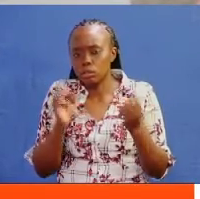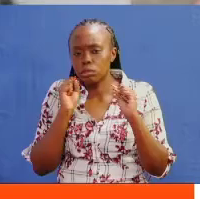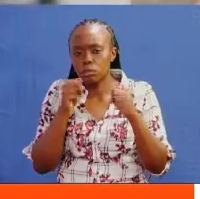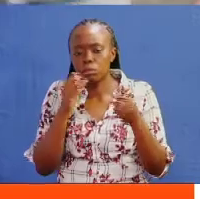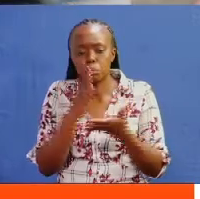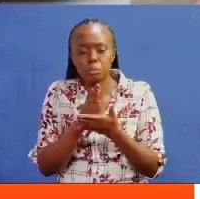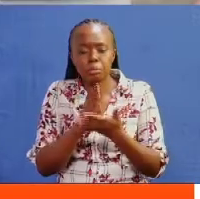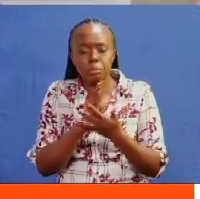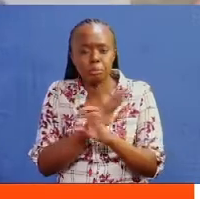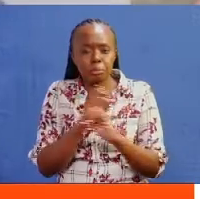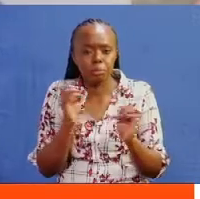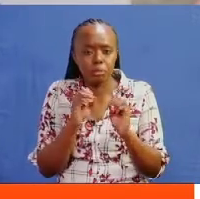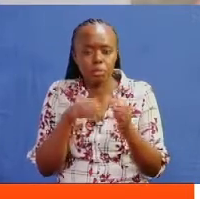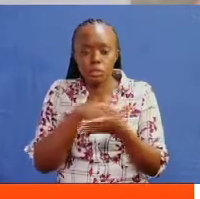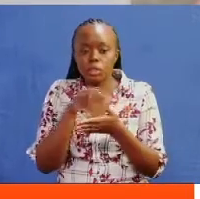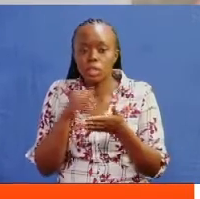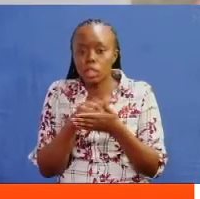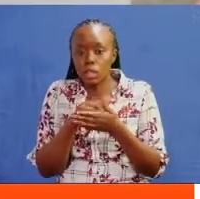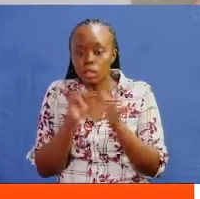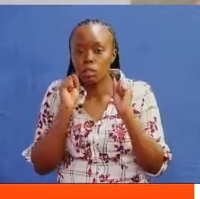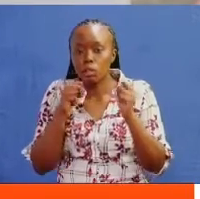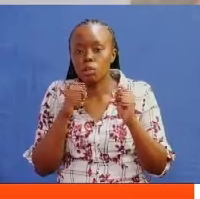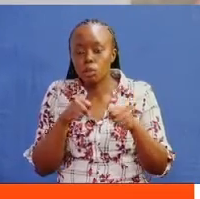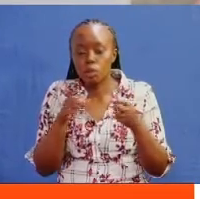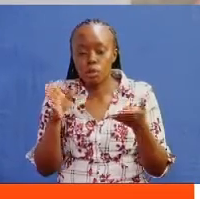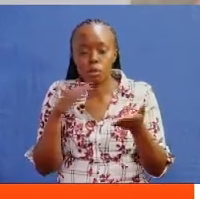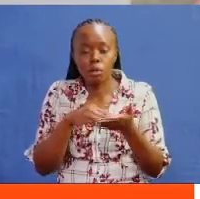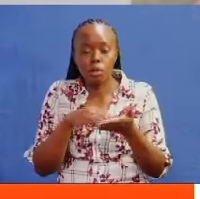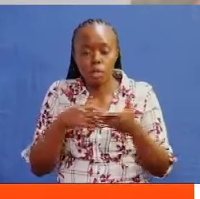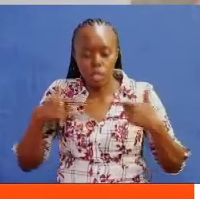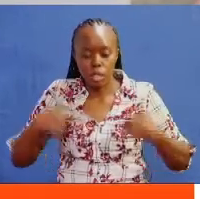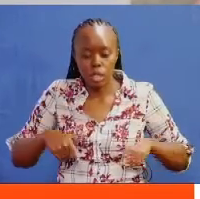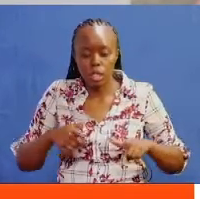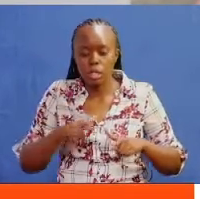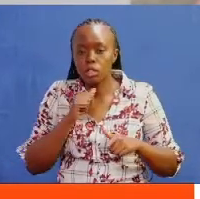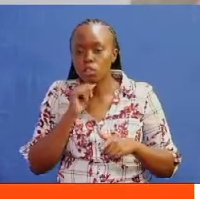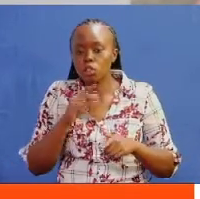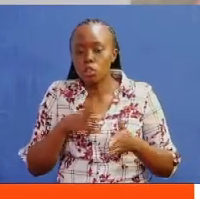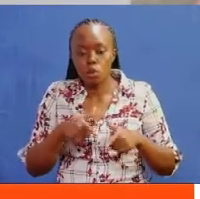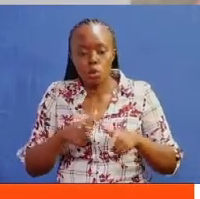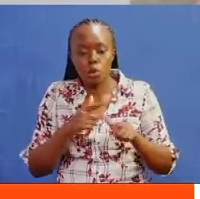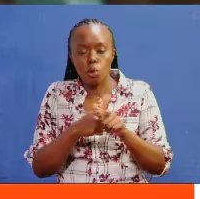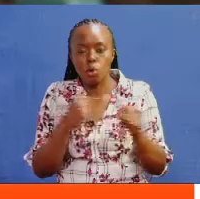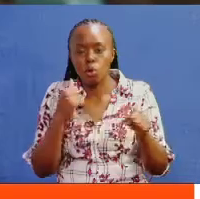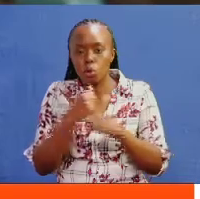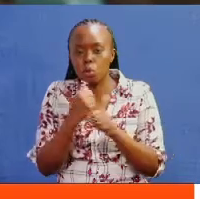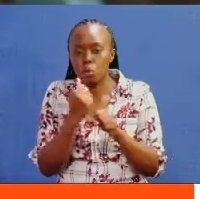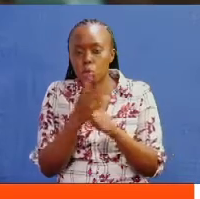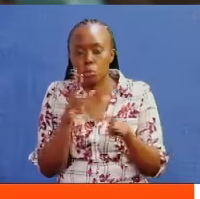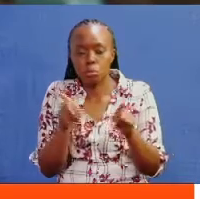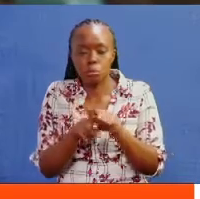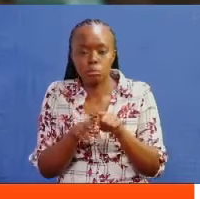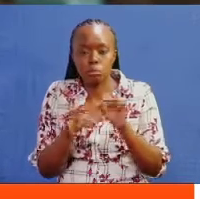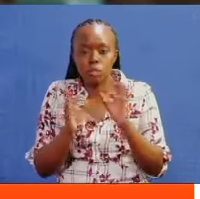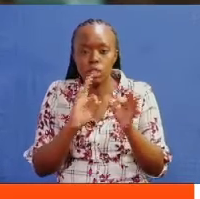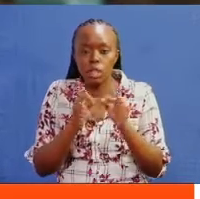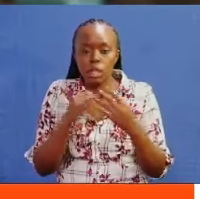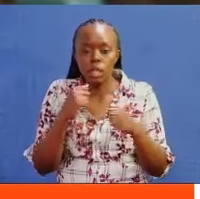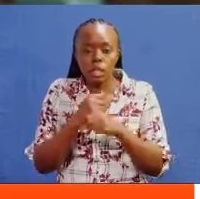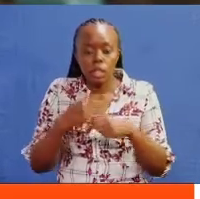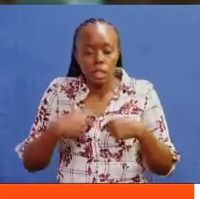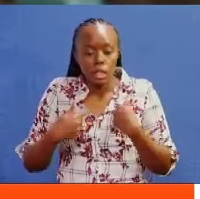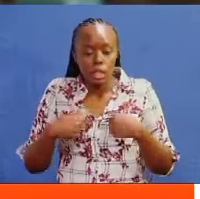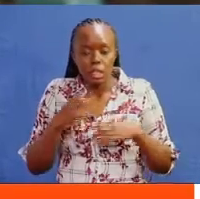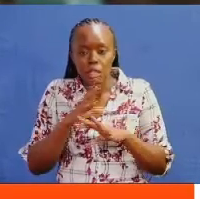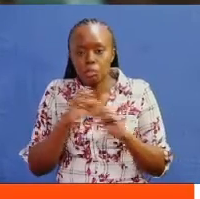kusimamishwa. Chanjo zote tunavaa kuletewa so long as zinafanya kazi moja. Kama huwezi jitengenezea utafanya nini?